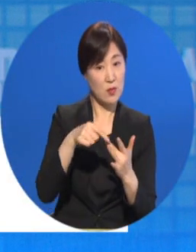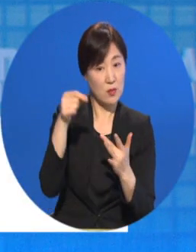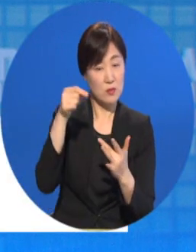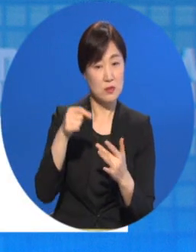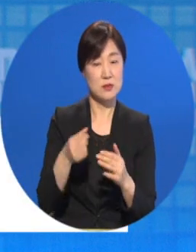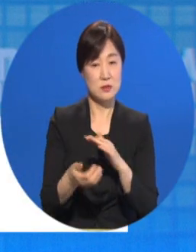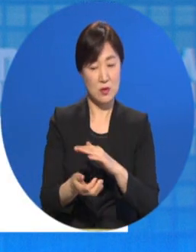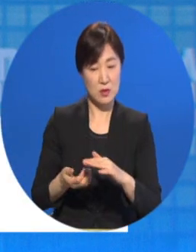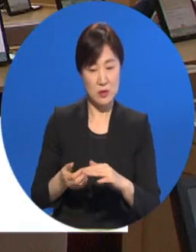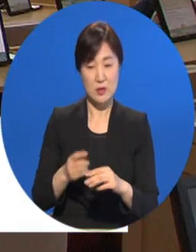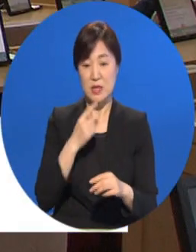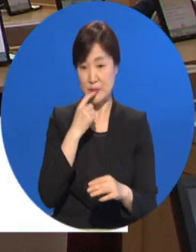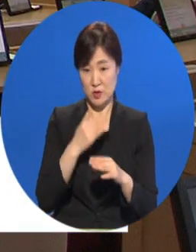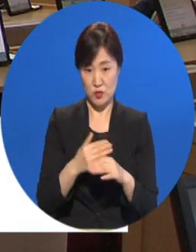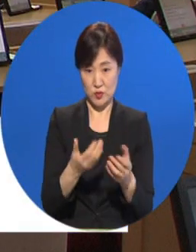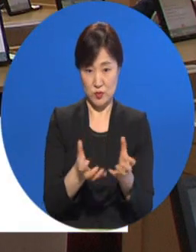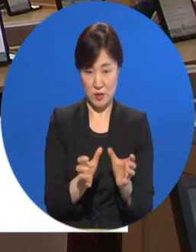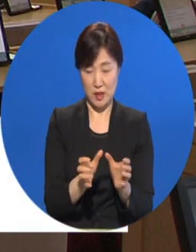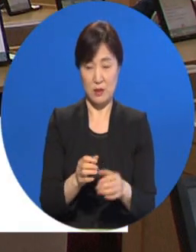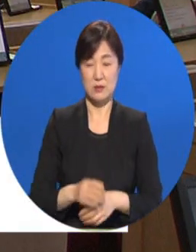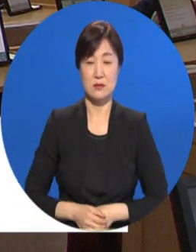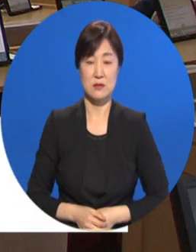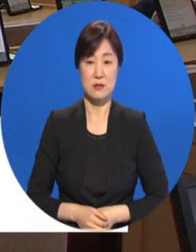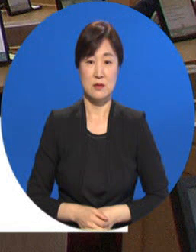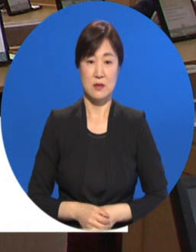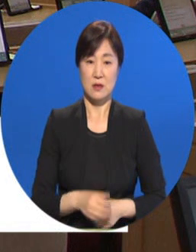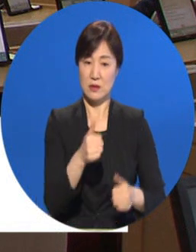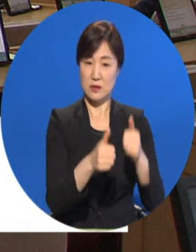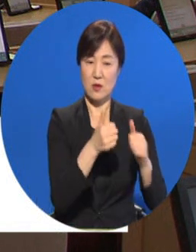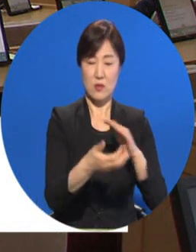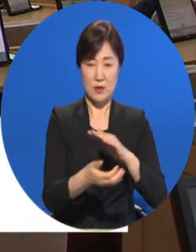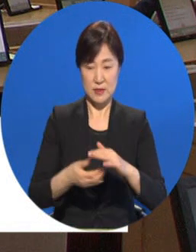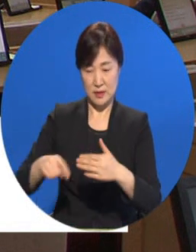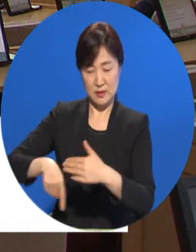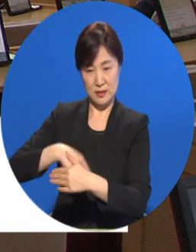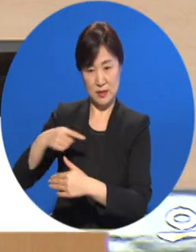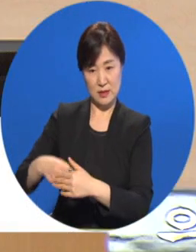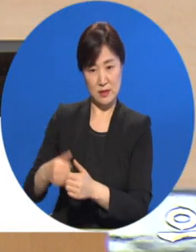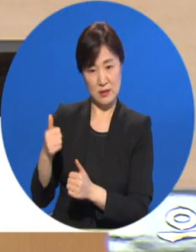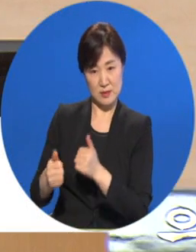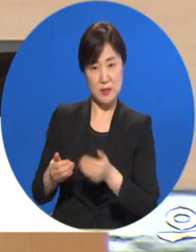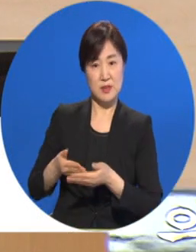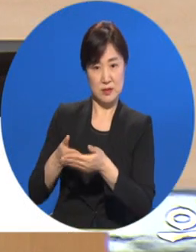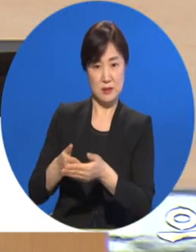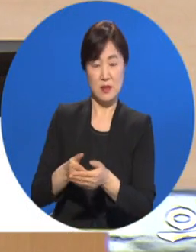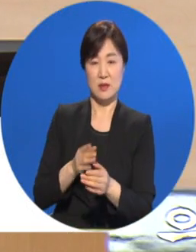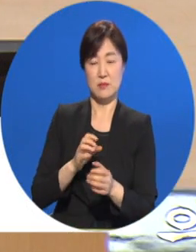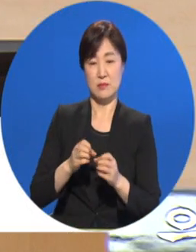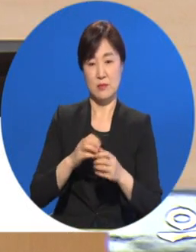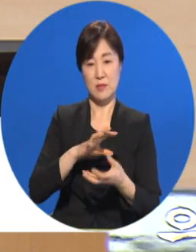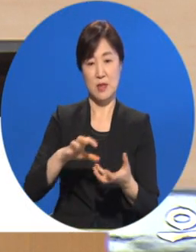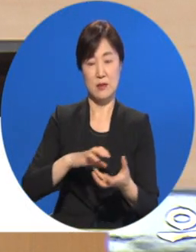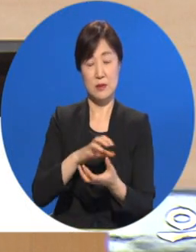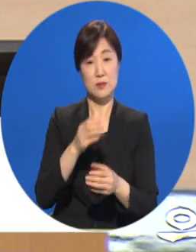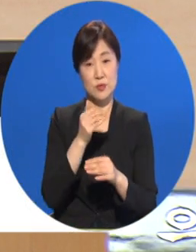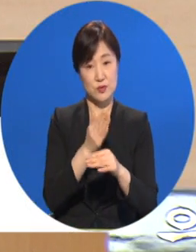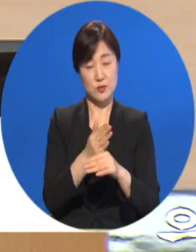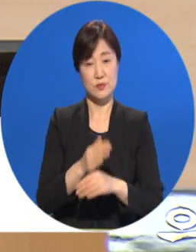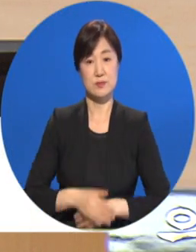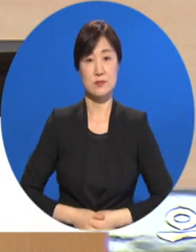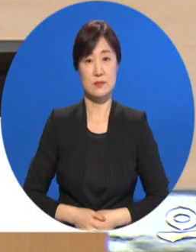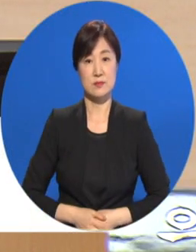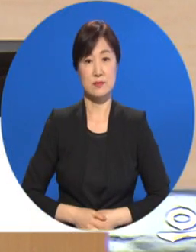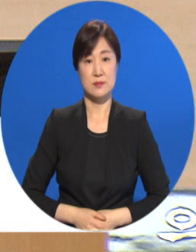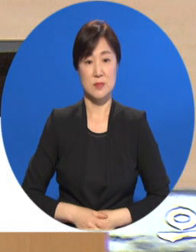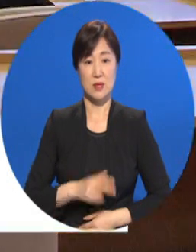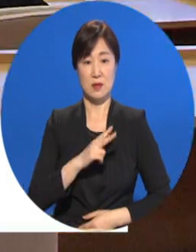민주당 소속 일부 의원들이 의장 선거 전 당내 경선을 제안해 논란이 일고 있습니다. 전남도 의회 후반기